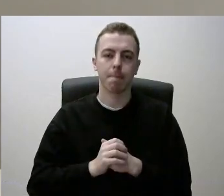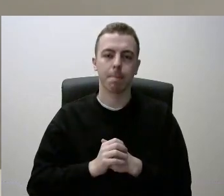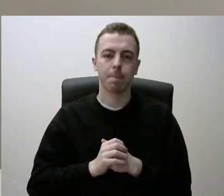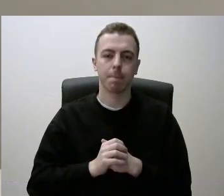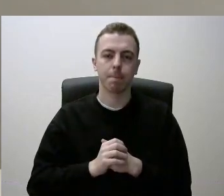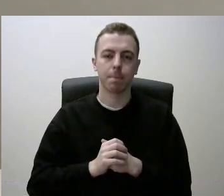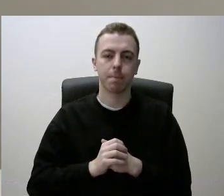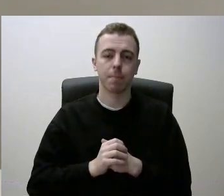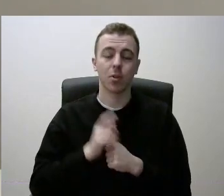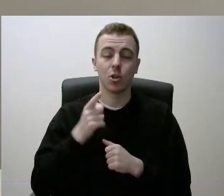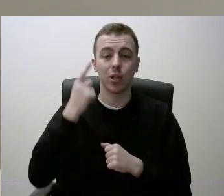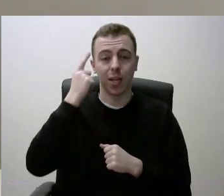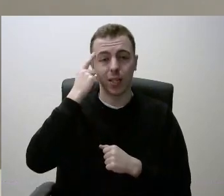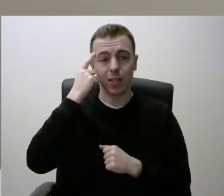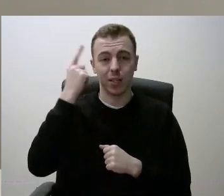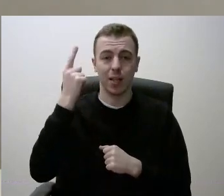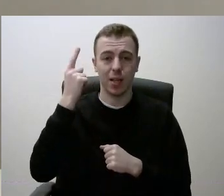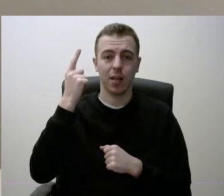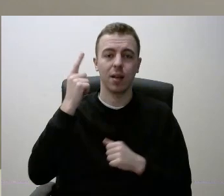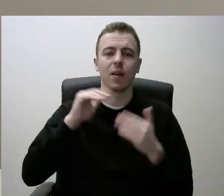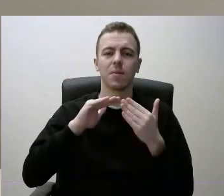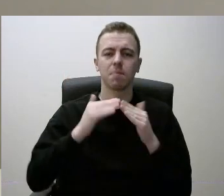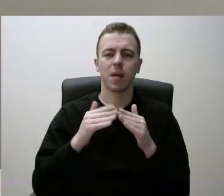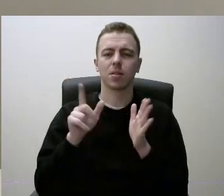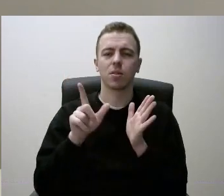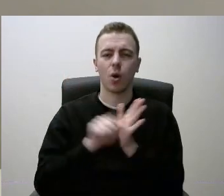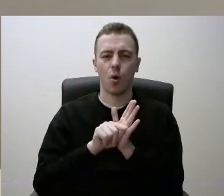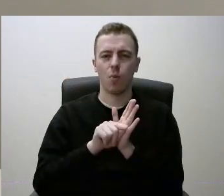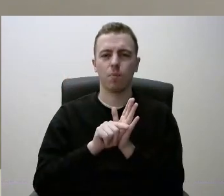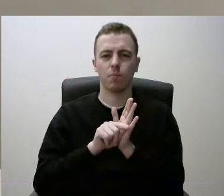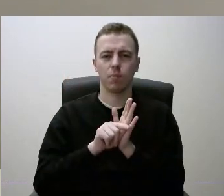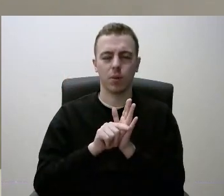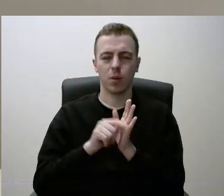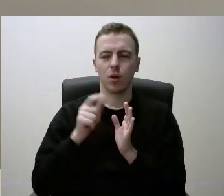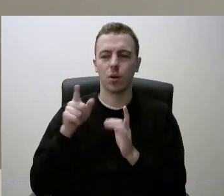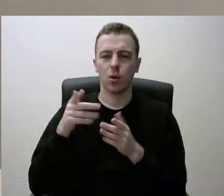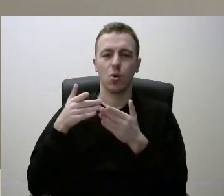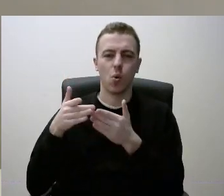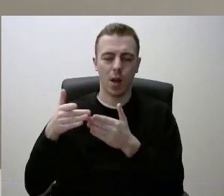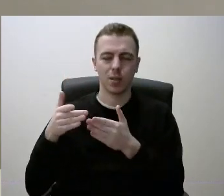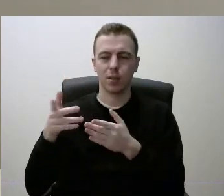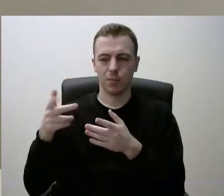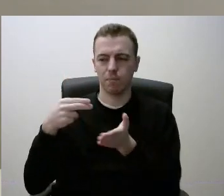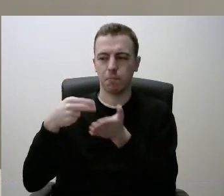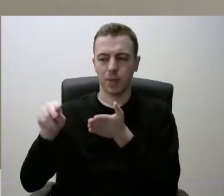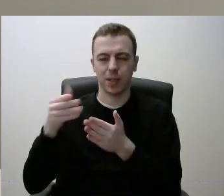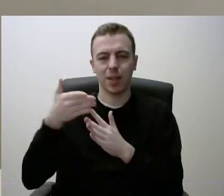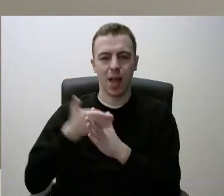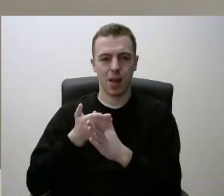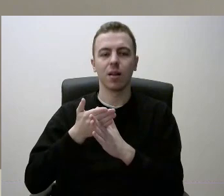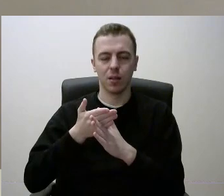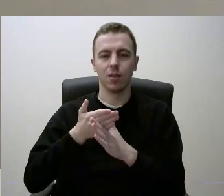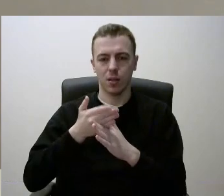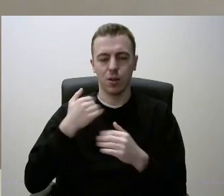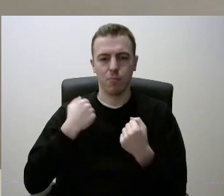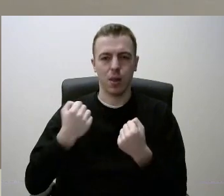Šitą idėją, kad miestas turi tapti uosto dalininku, 100% palaikau. Ir esu tikra, kad bet kas